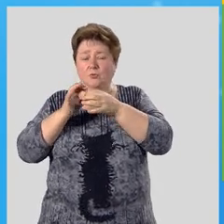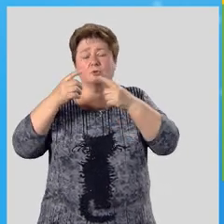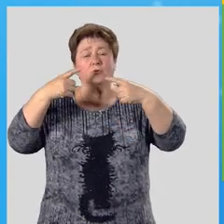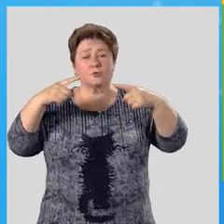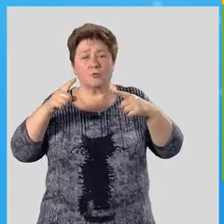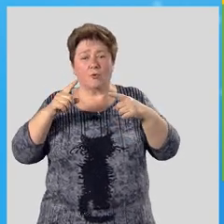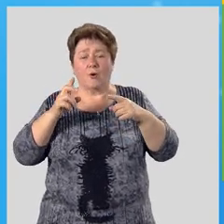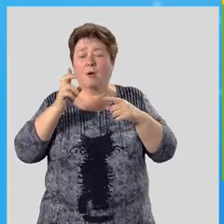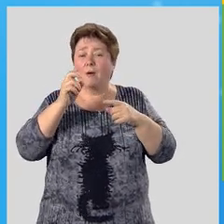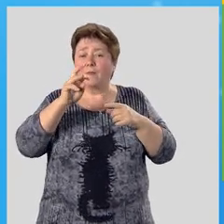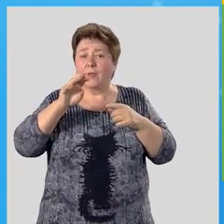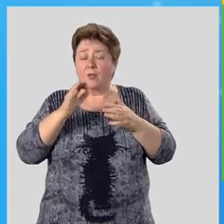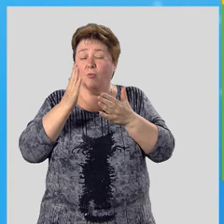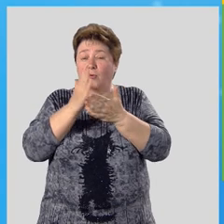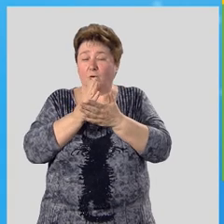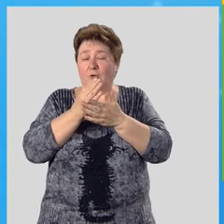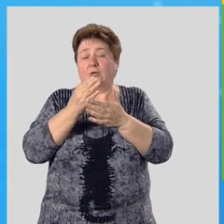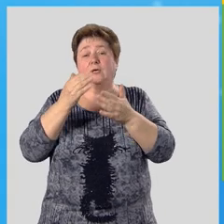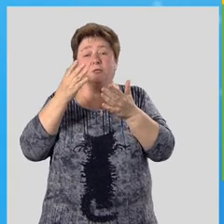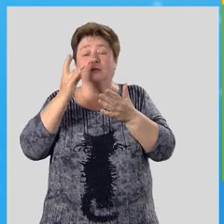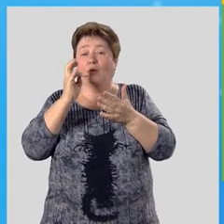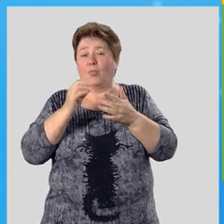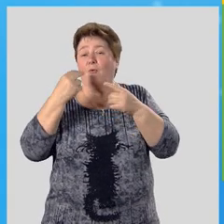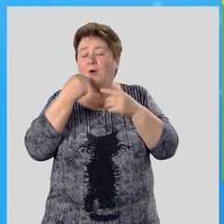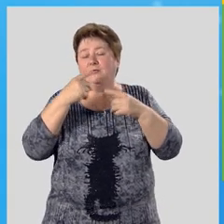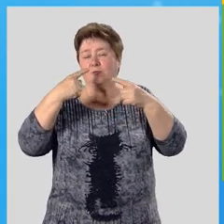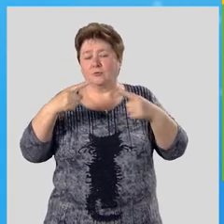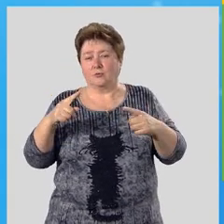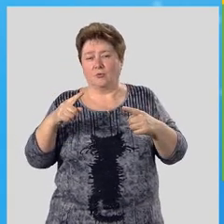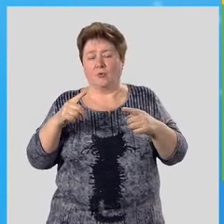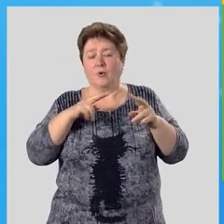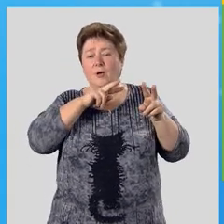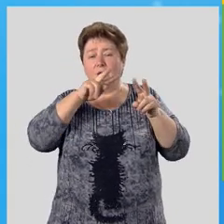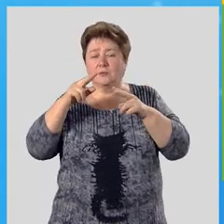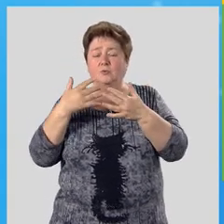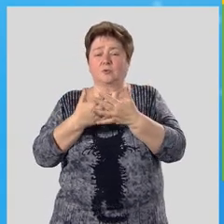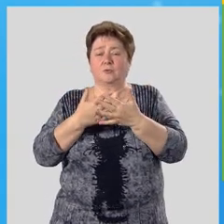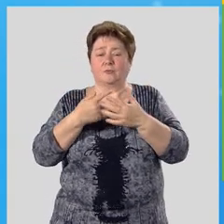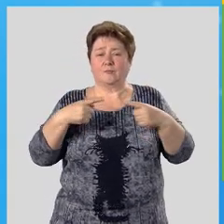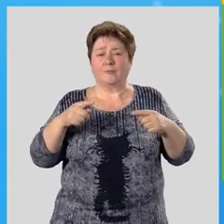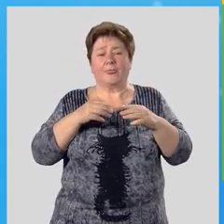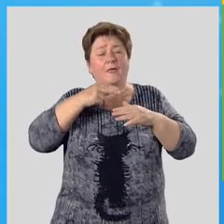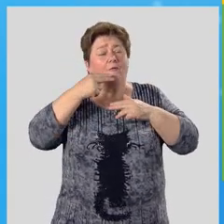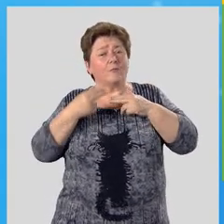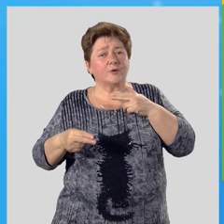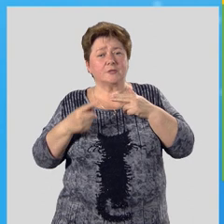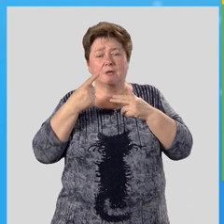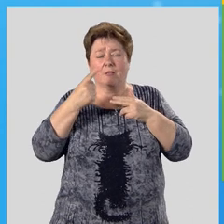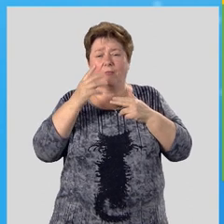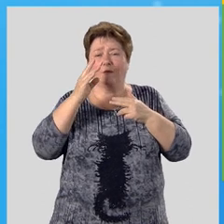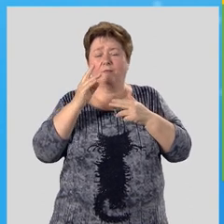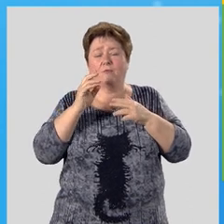Получается опять белок, но уже другого качества. А теперь рассмотрим другой вариант. Выпадение